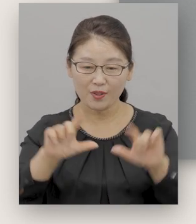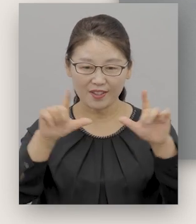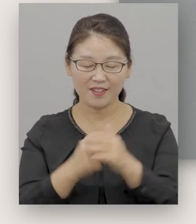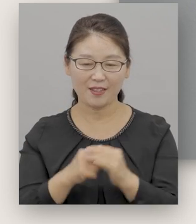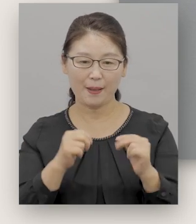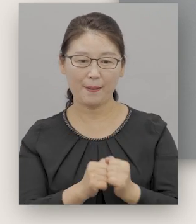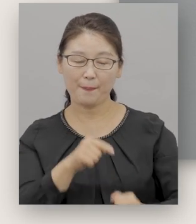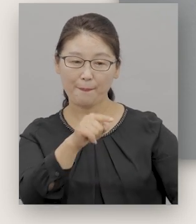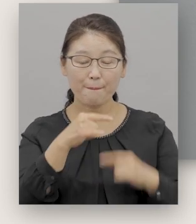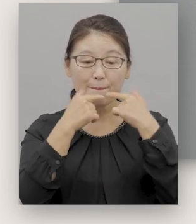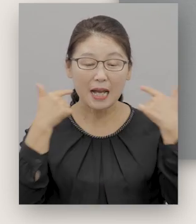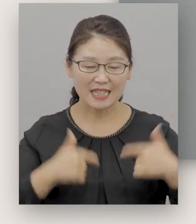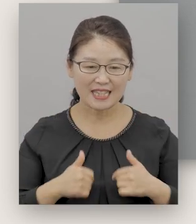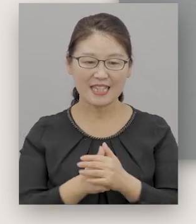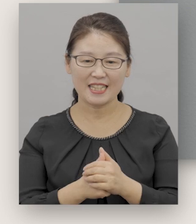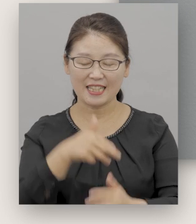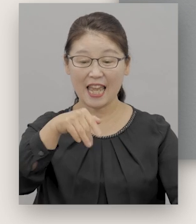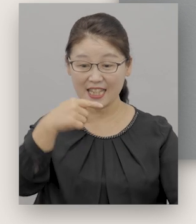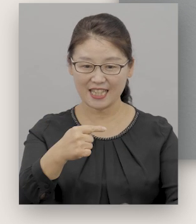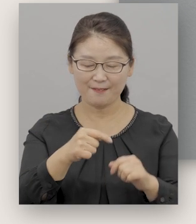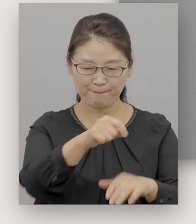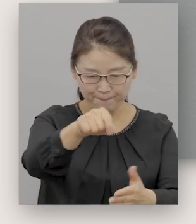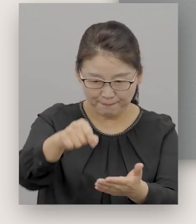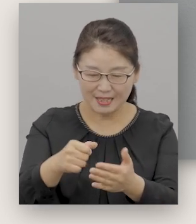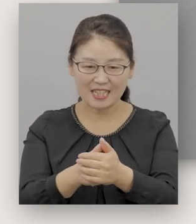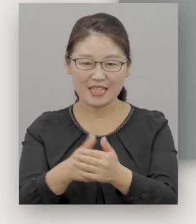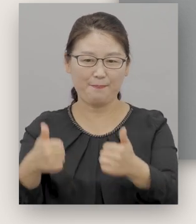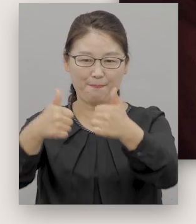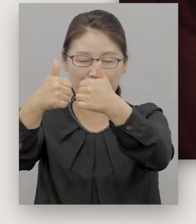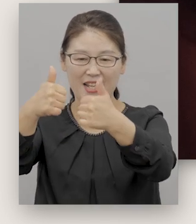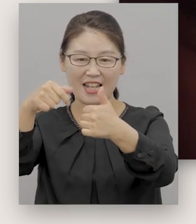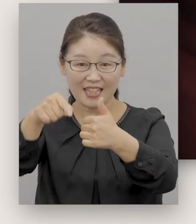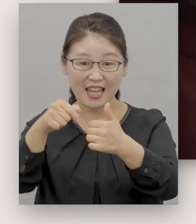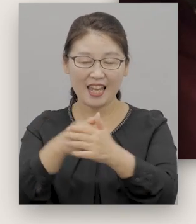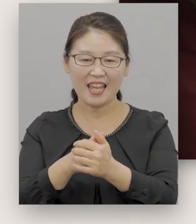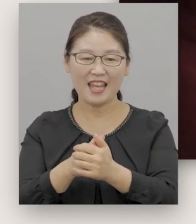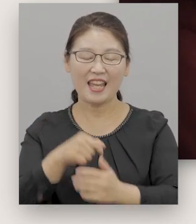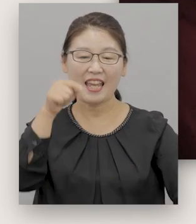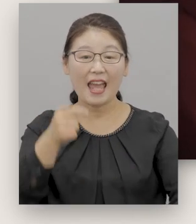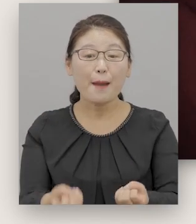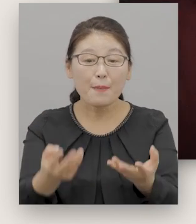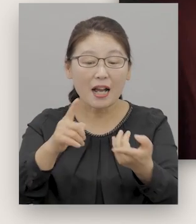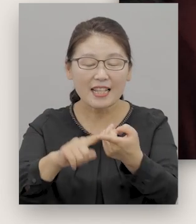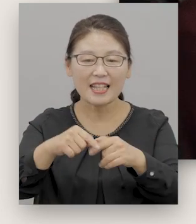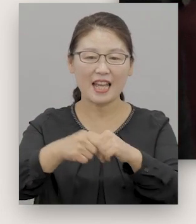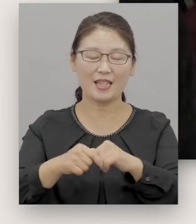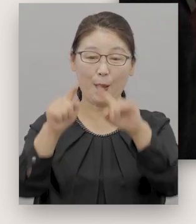체스 챔피언십 포스터를 직접 이렇게 디자인을 하기도 하는데요. 이제 체스판이 마치 3차원으로